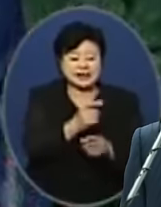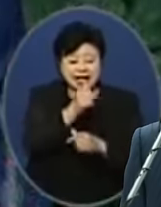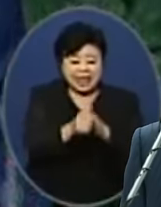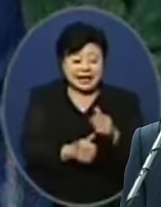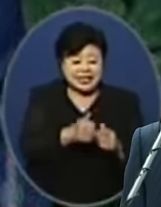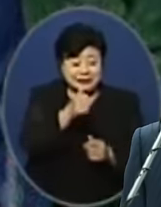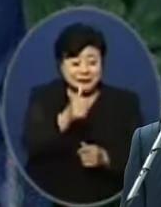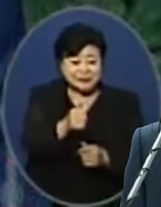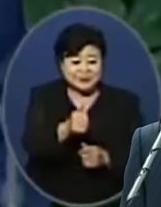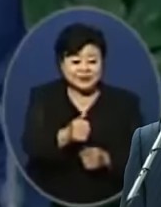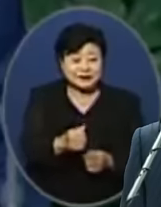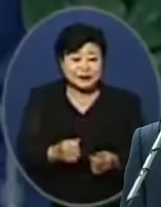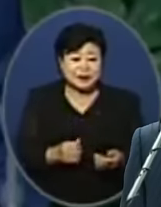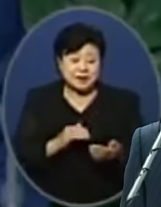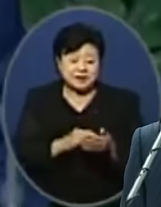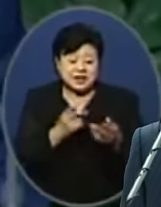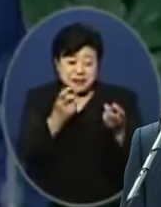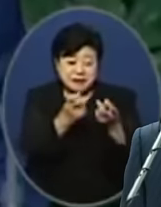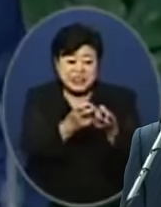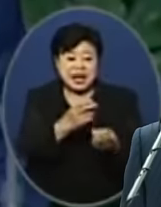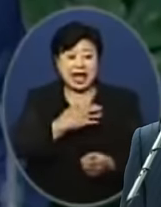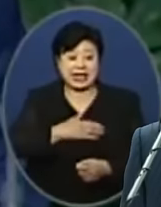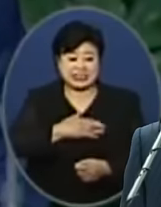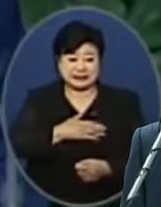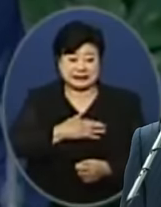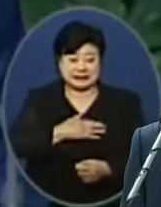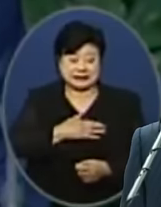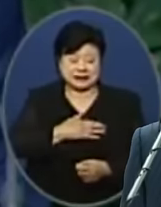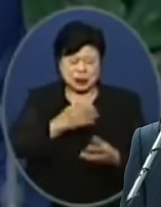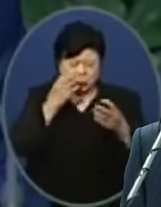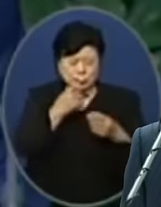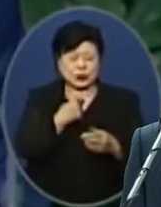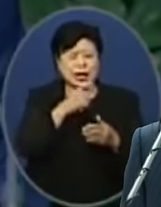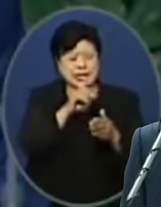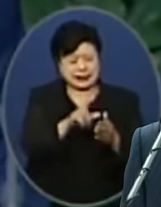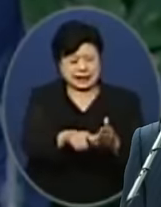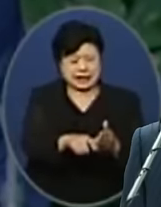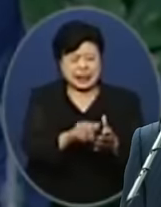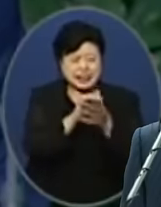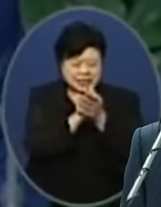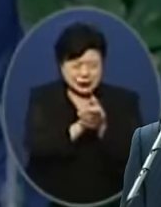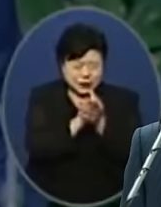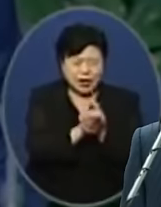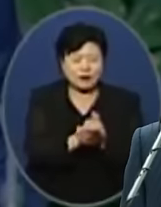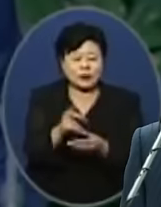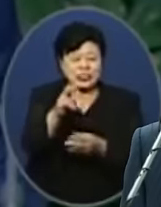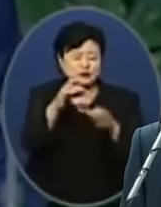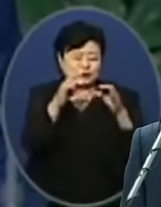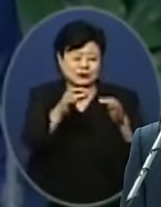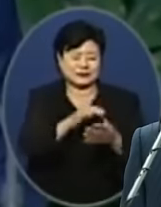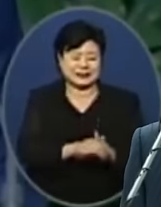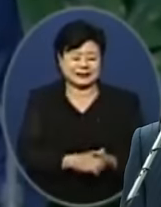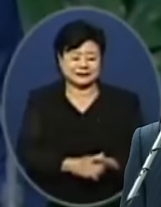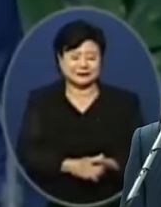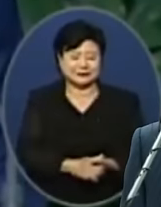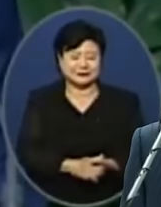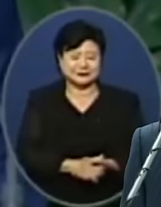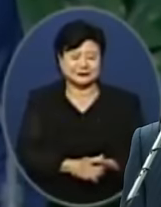하나님의 비결을 알고 있었습니다. 고통당할 때 기도하고 난 다음 찬송하는 것입니다.